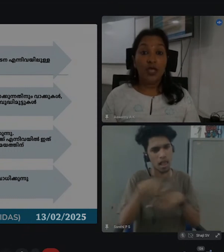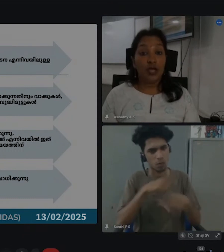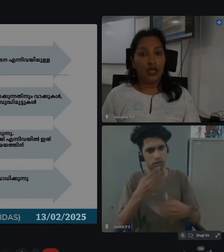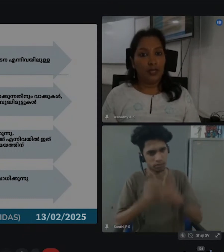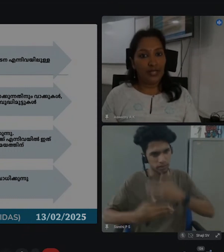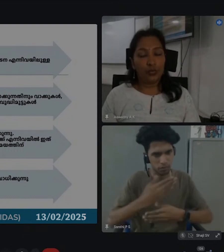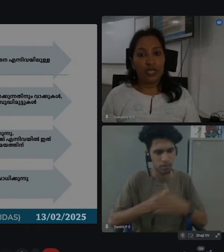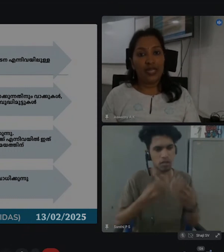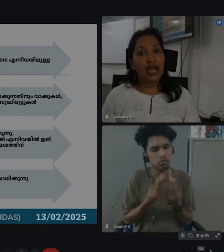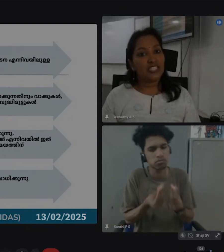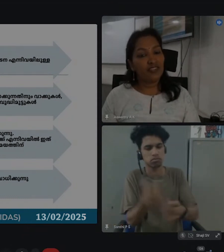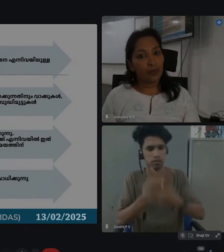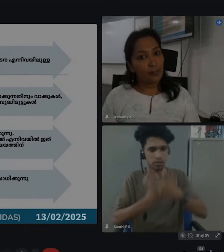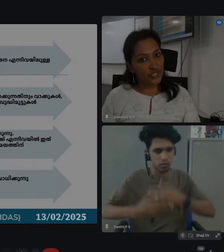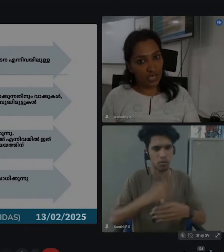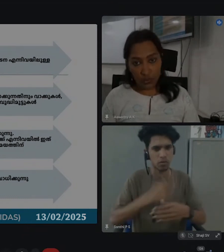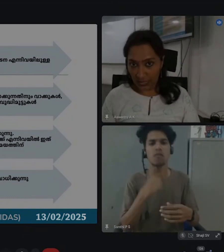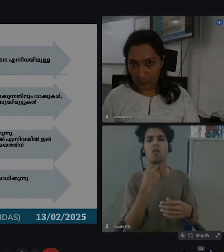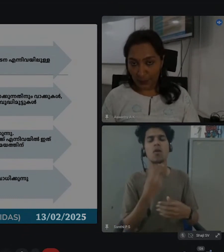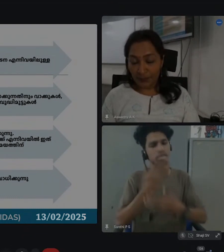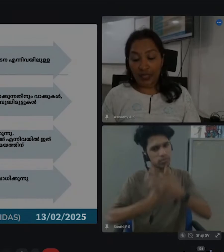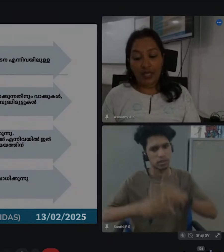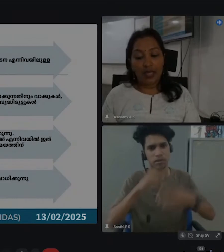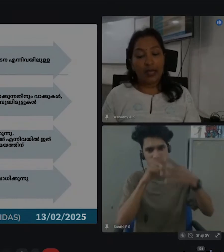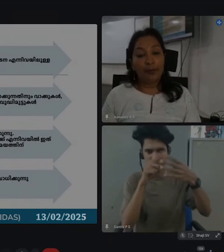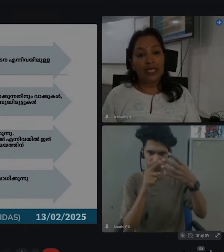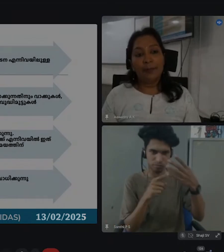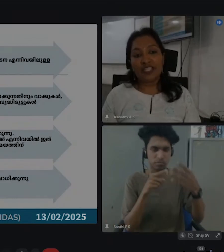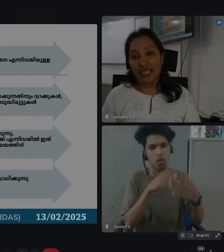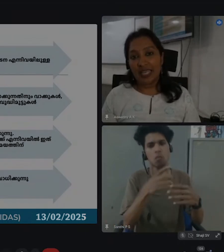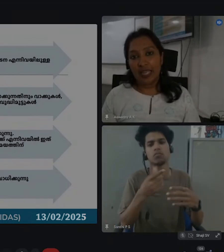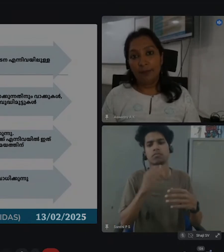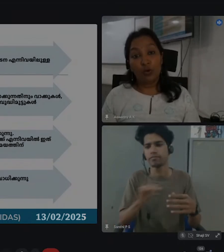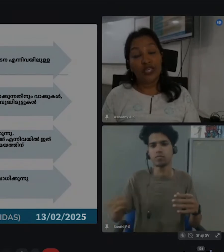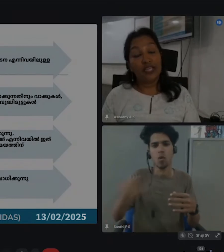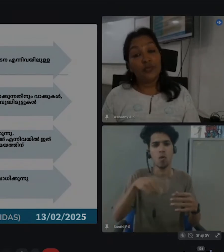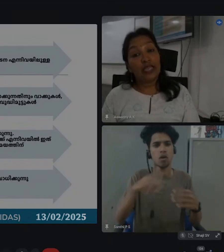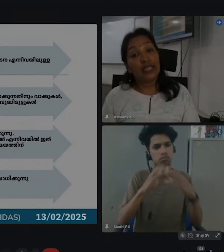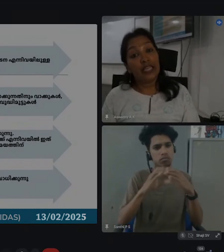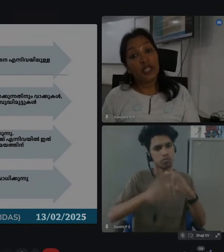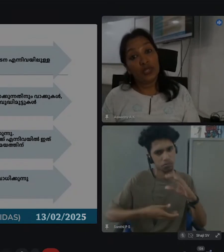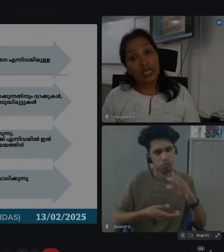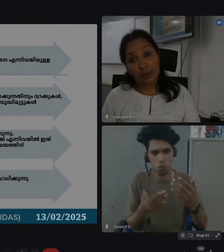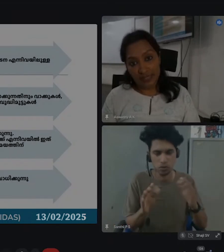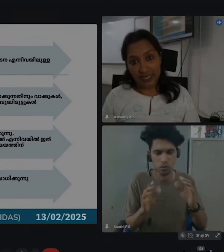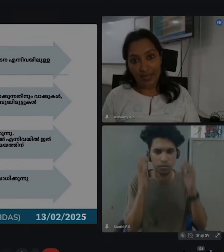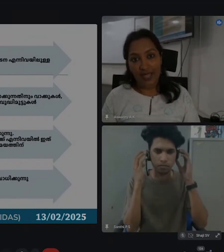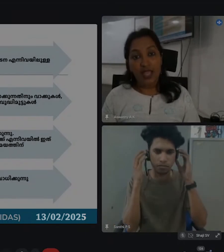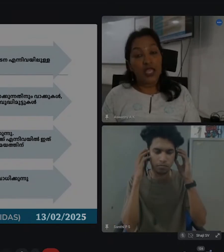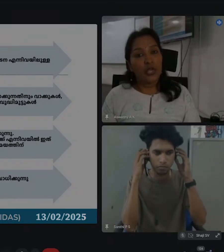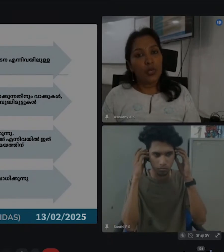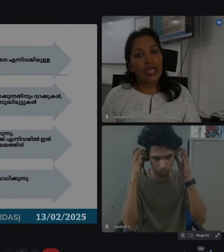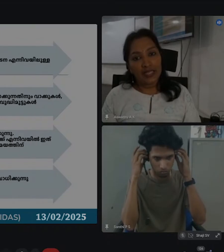കാരണമെല്ലാം നമ്മുടെ കുഞ്ഞുങ്ങളിൽ ആശയവിനിമയ പ്രശ്നങ്ങൾ ഉണ്ടാകുന്നു. അപ്പോൾ ഈ പ്രശ്നങ്ങളെല്ലാം ഭൗതിക വെല്ലുവിളികൾ നേരിടുന്ന കുഞ്ഞുങ്ങളിൽ